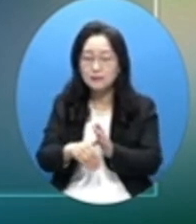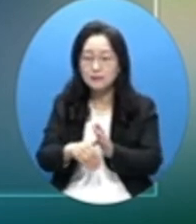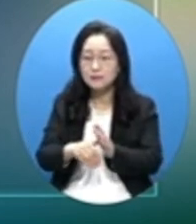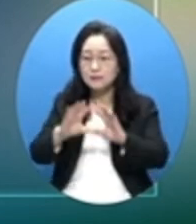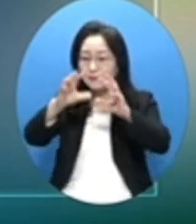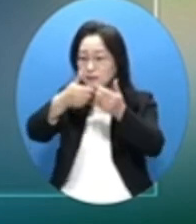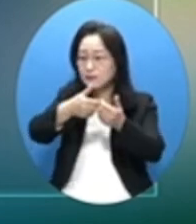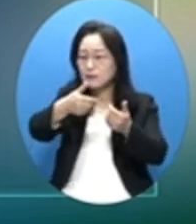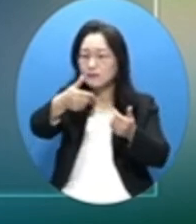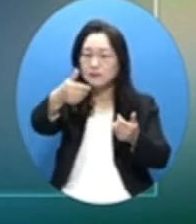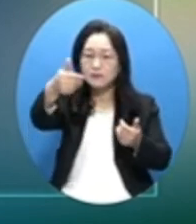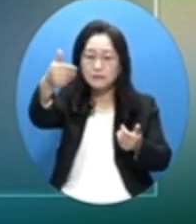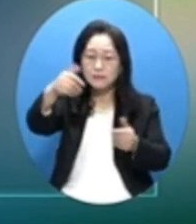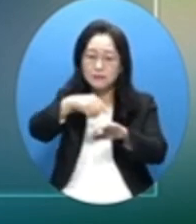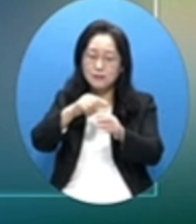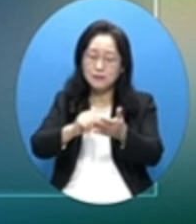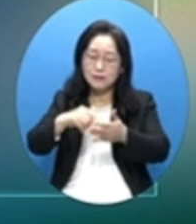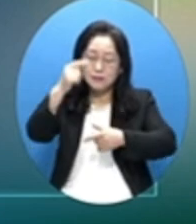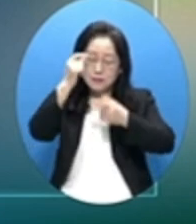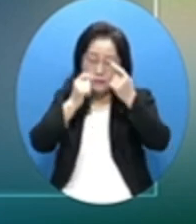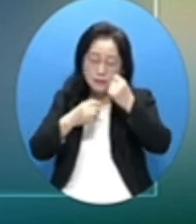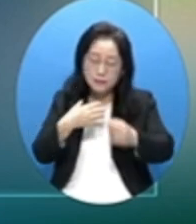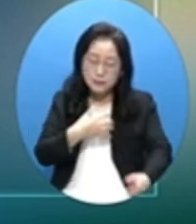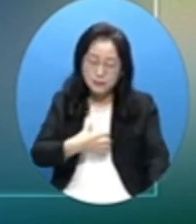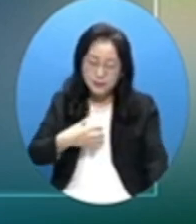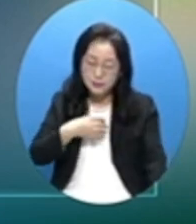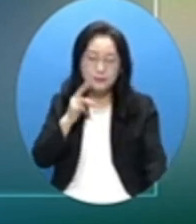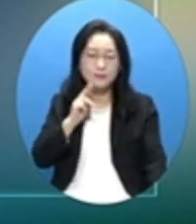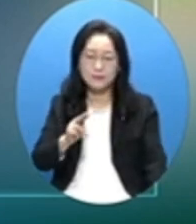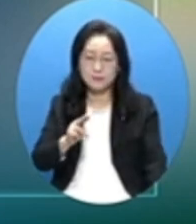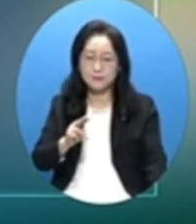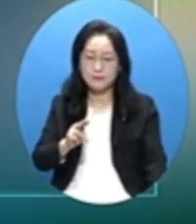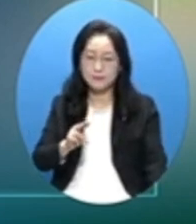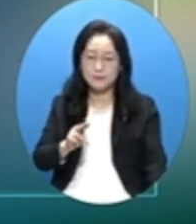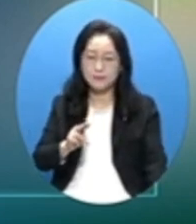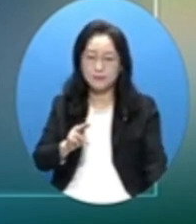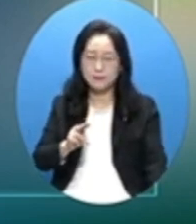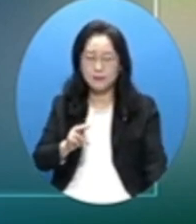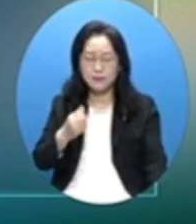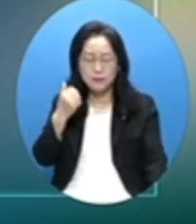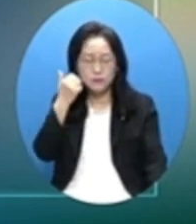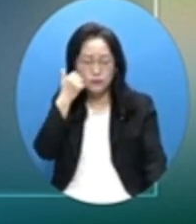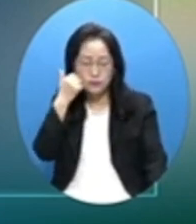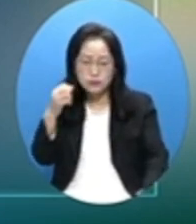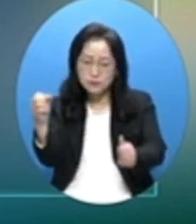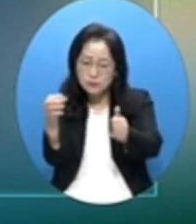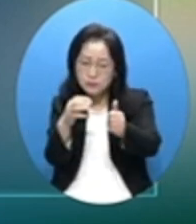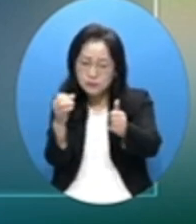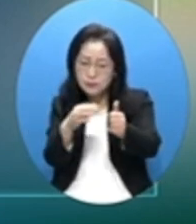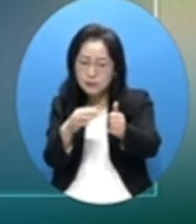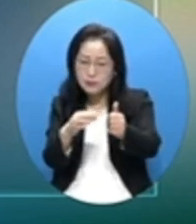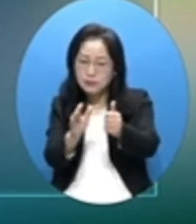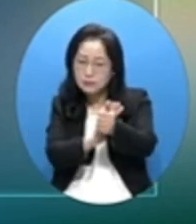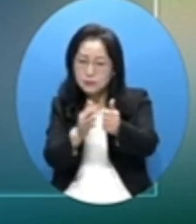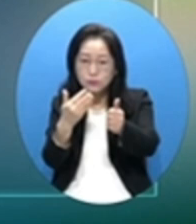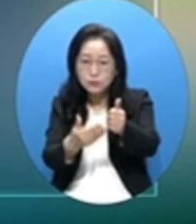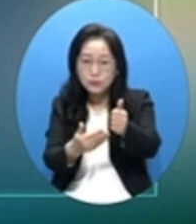품을 떠났을 때 얼마나 그 마음에 슬프겠습니까 그 누가 뭐라 위로해도 그 위로가